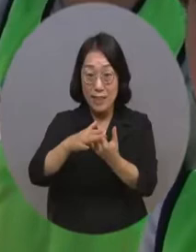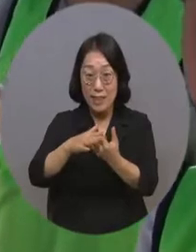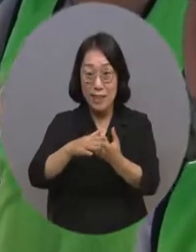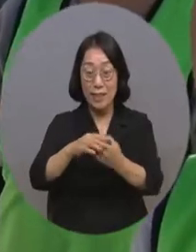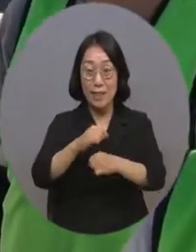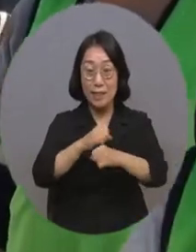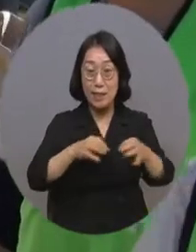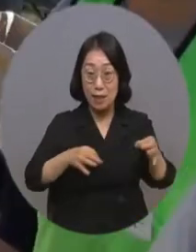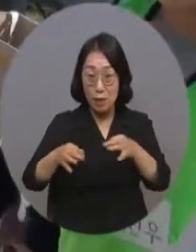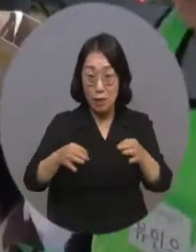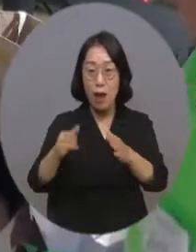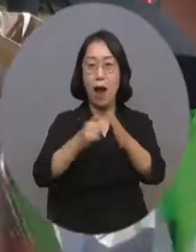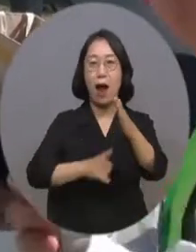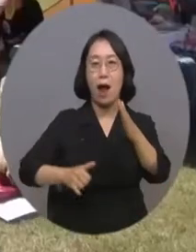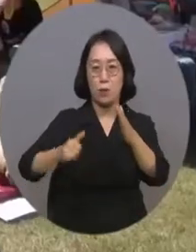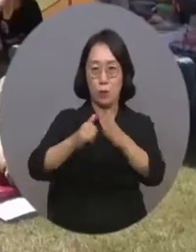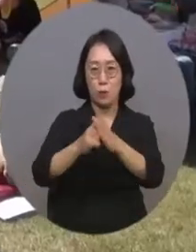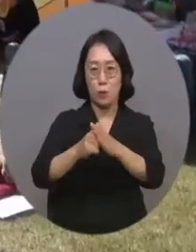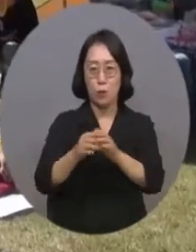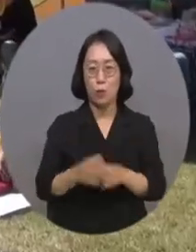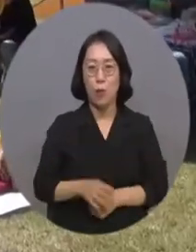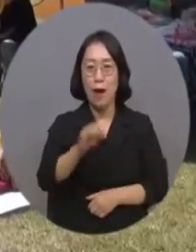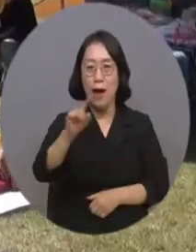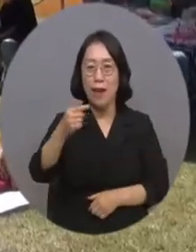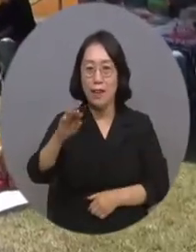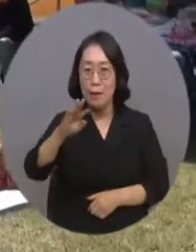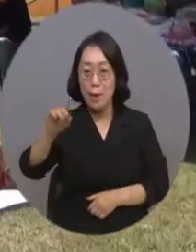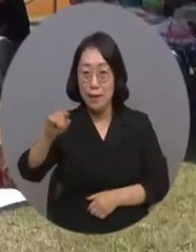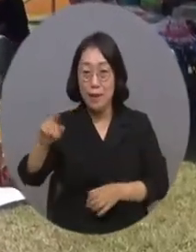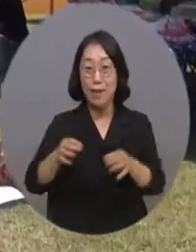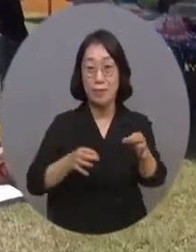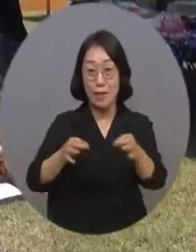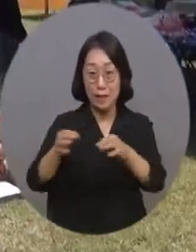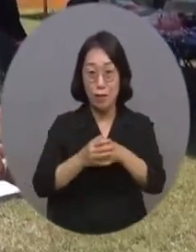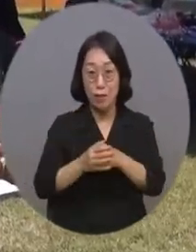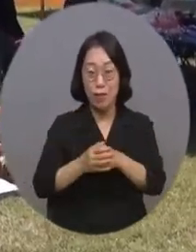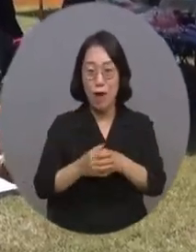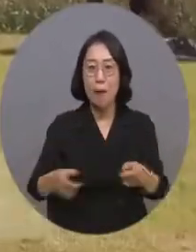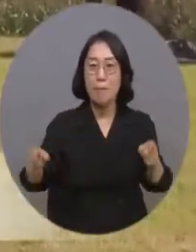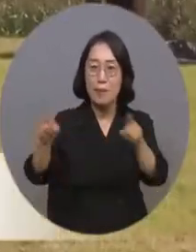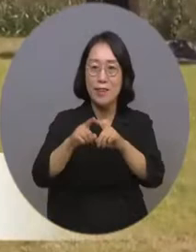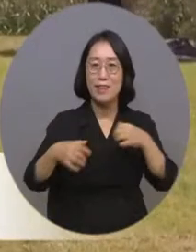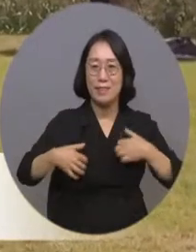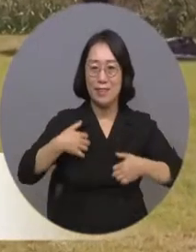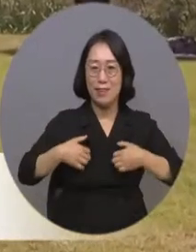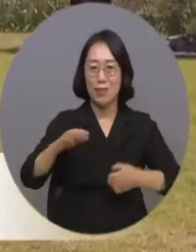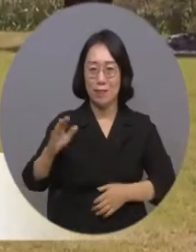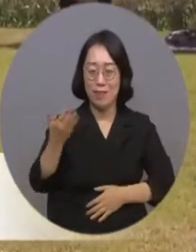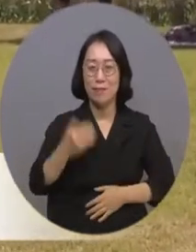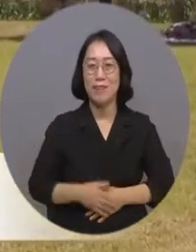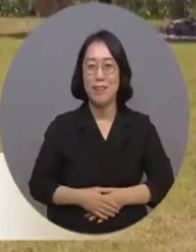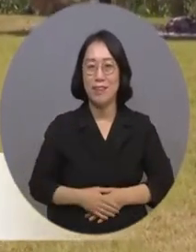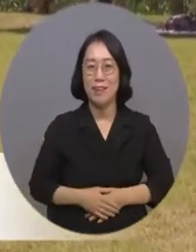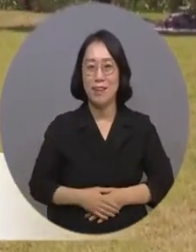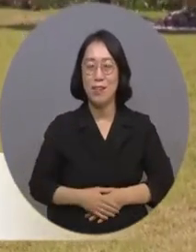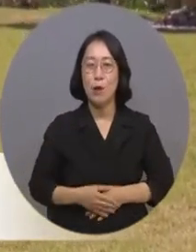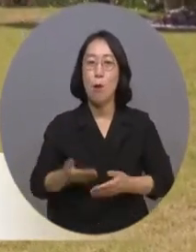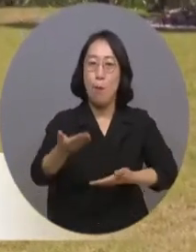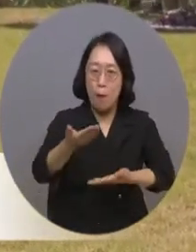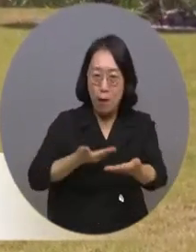마련된 가족, 어린이들의 아나바다 장터는 함께하는 즐거움을 더했습니다. 아나바다 운동하러